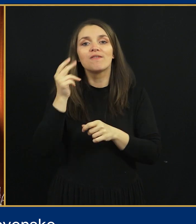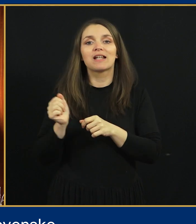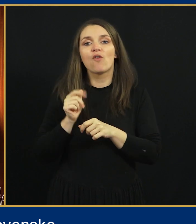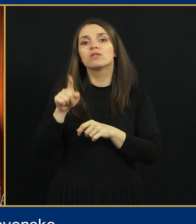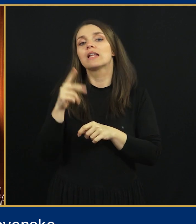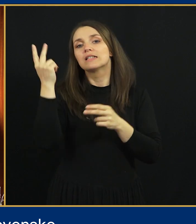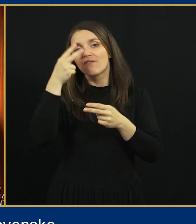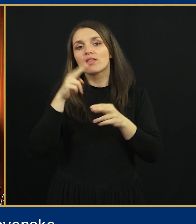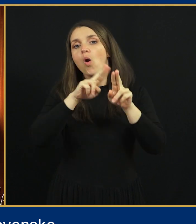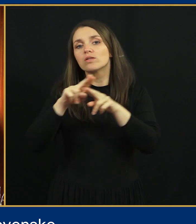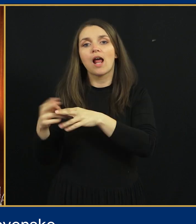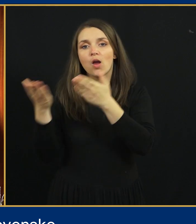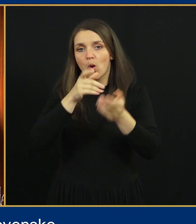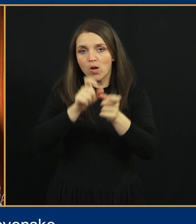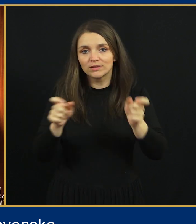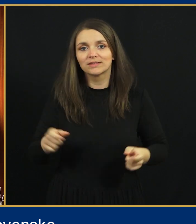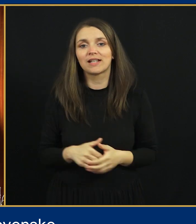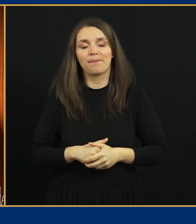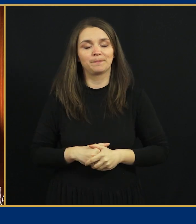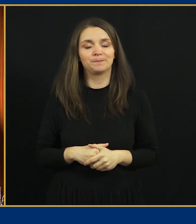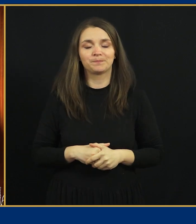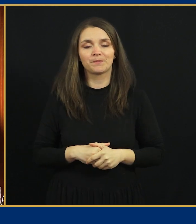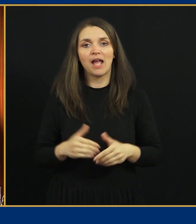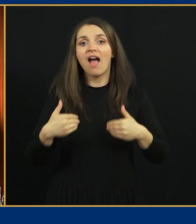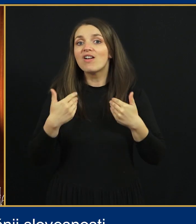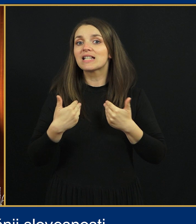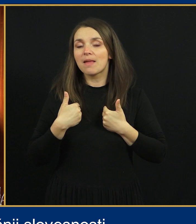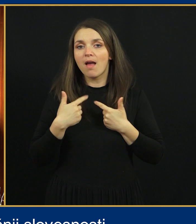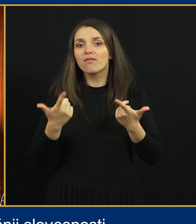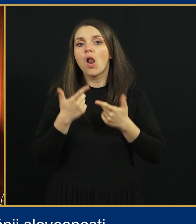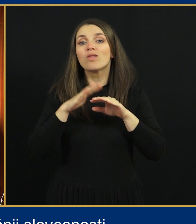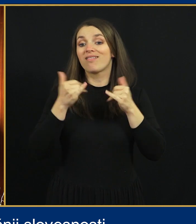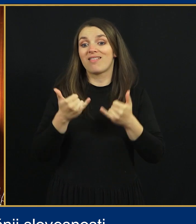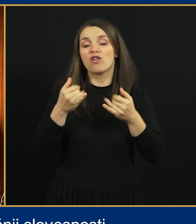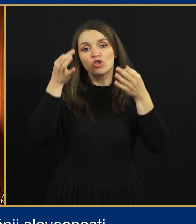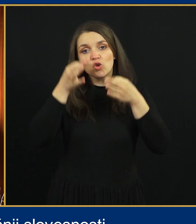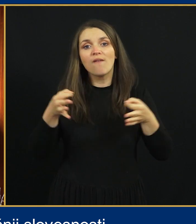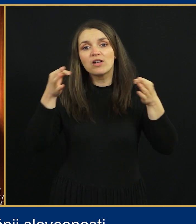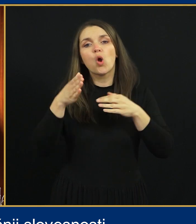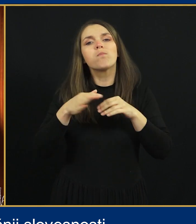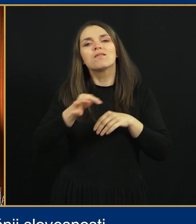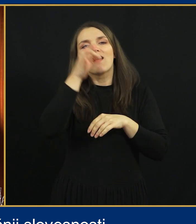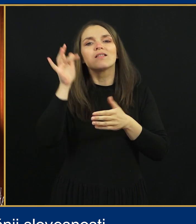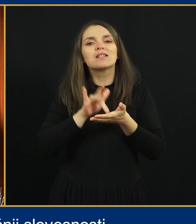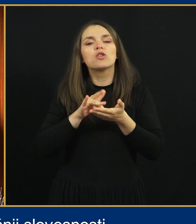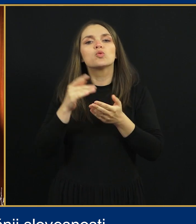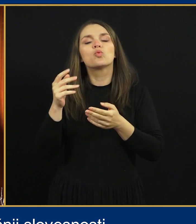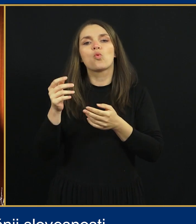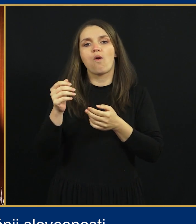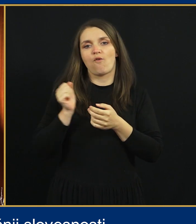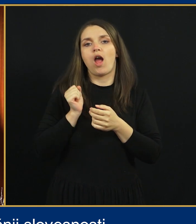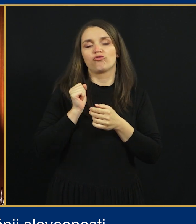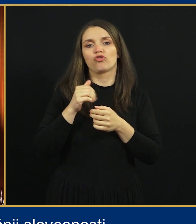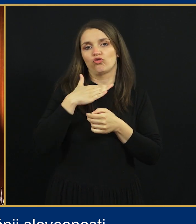Slovenske vojske in seveda ostali gostje. Veseli me, da vas lahko na današnji slovesnosti ob dnevu Centra